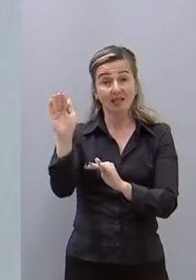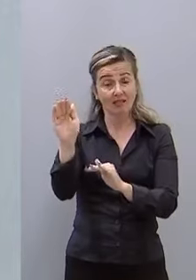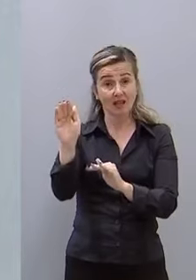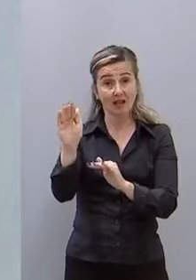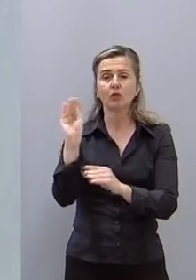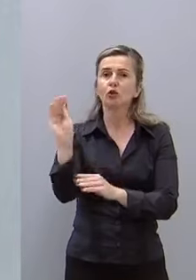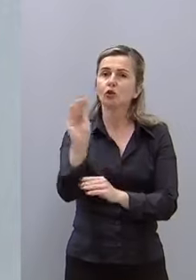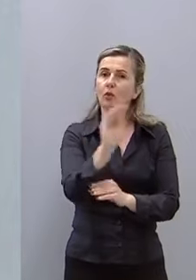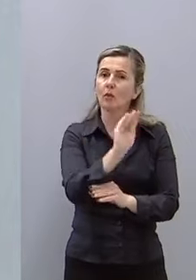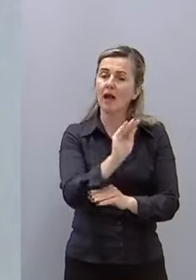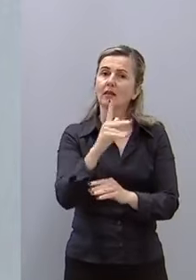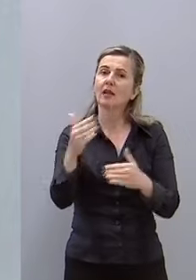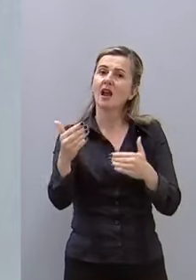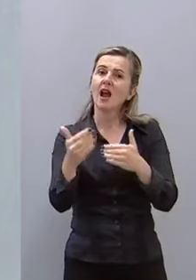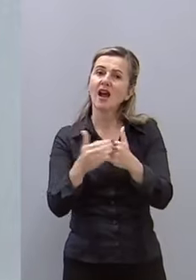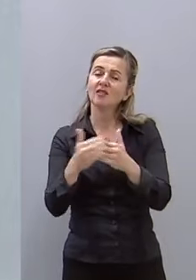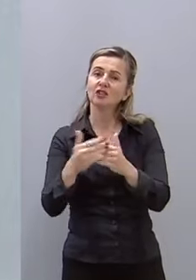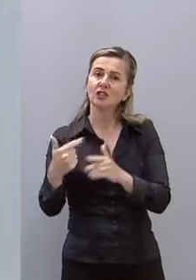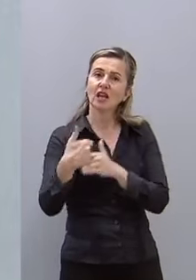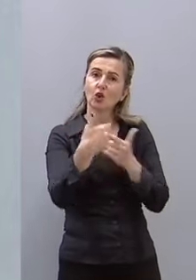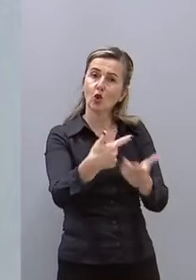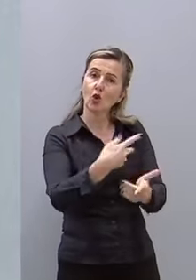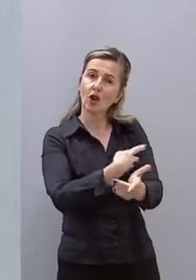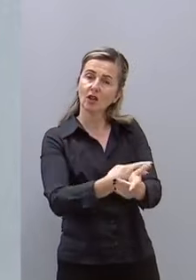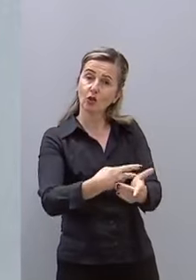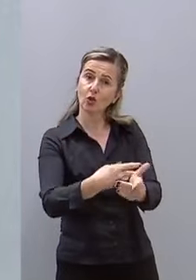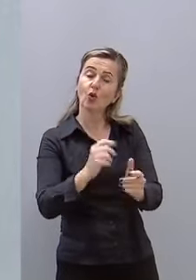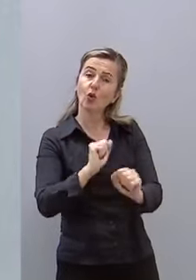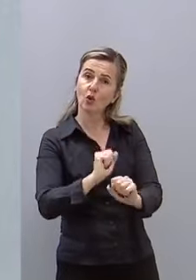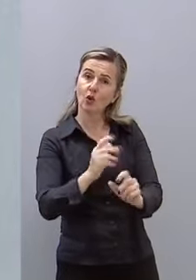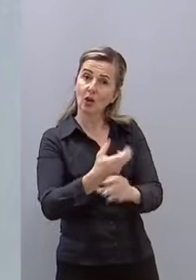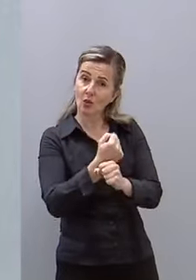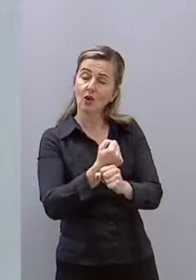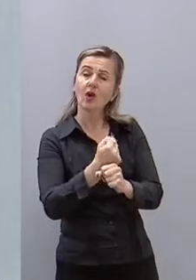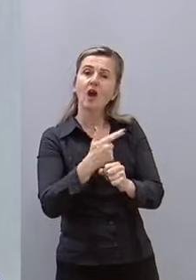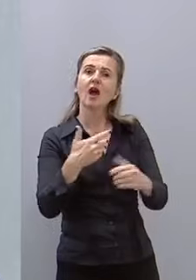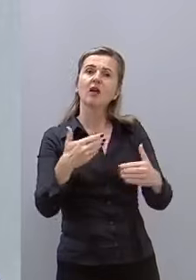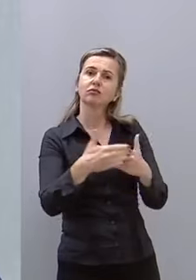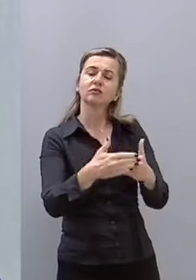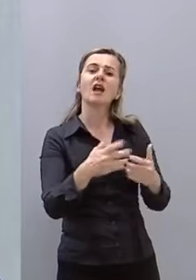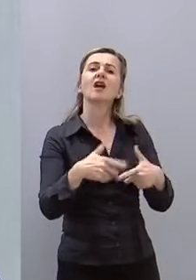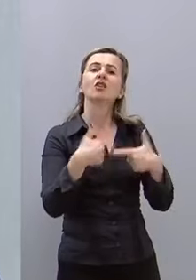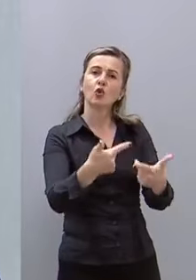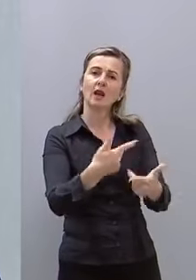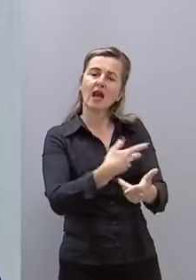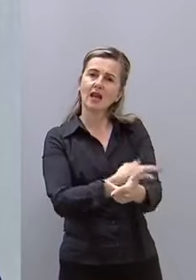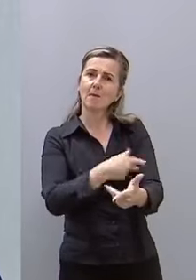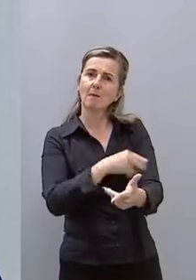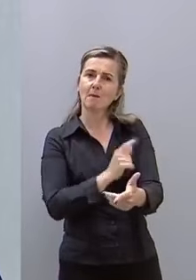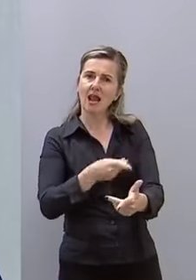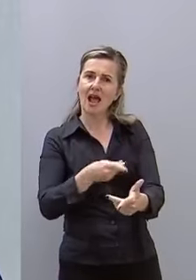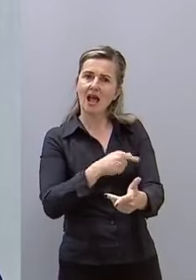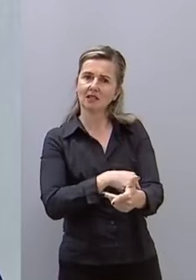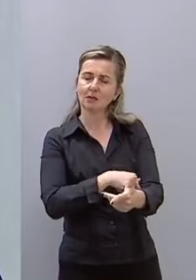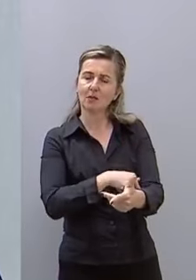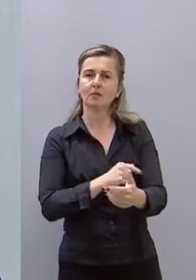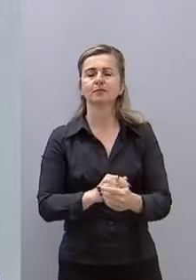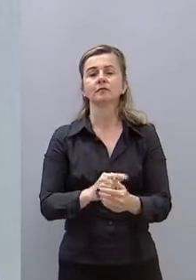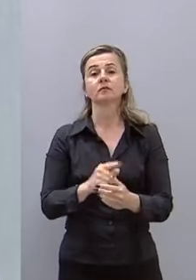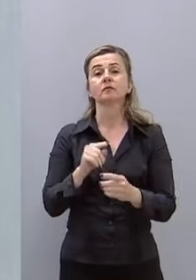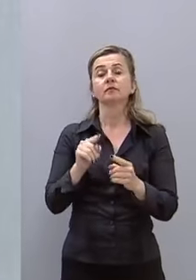avvicinare i donatori appunto alla acquista a donare il plasma per quanto riguarda i